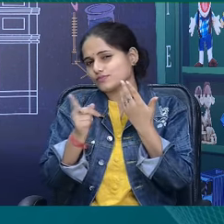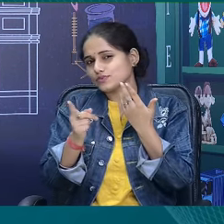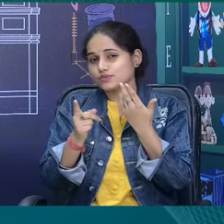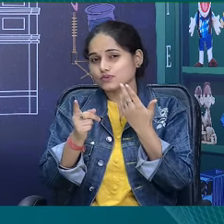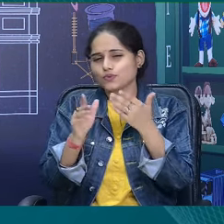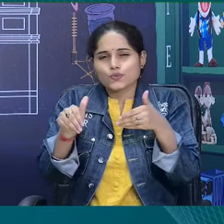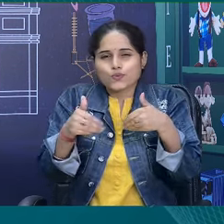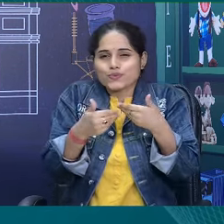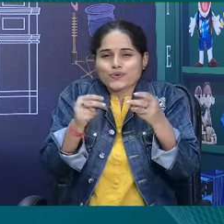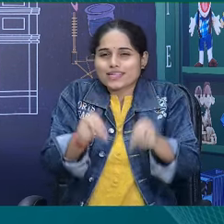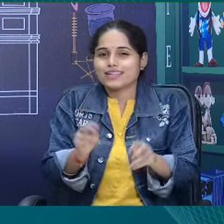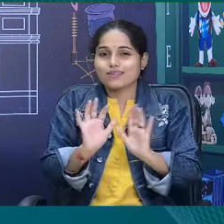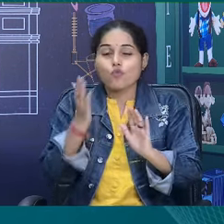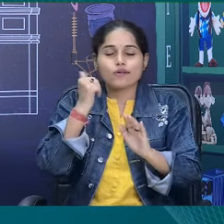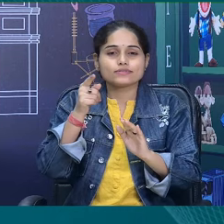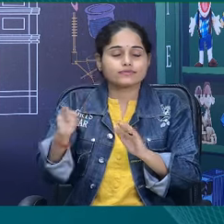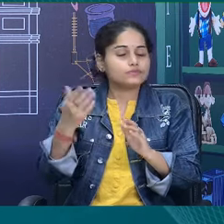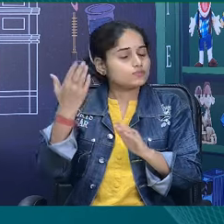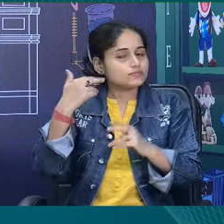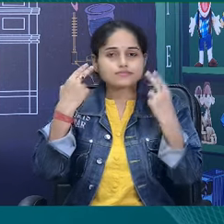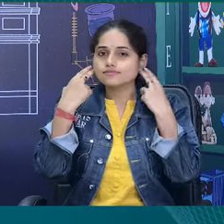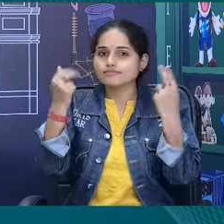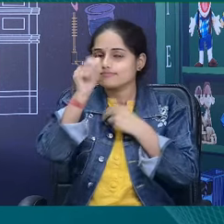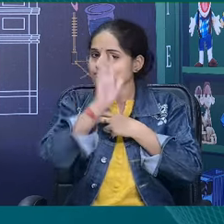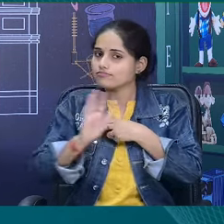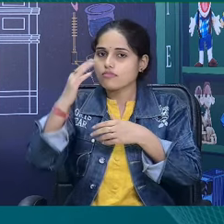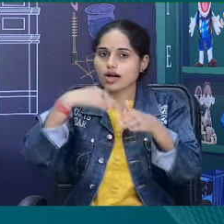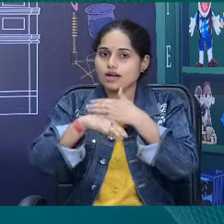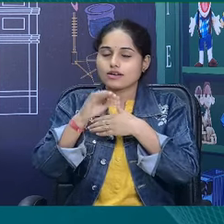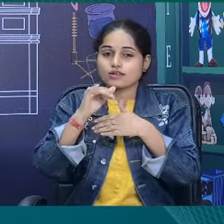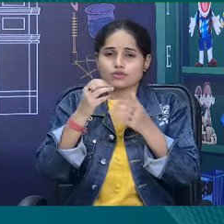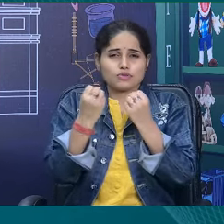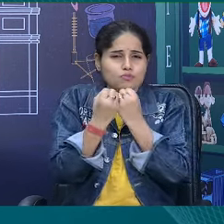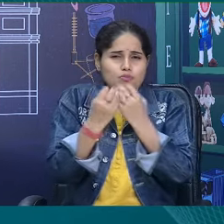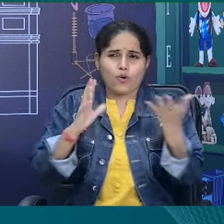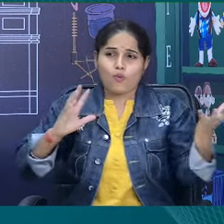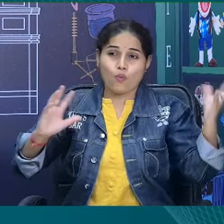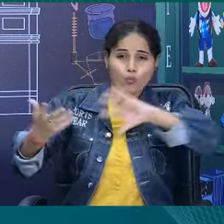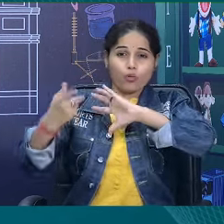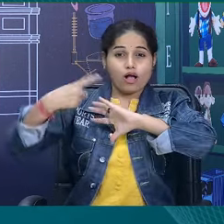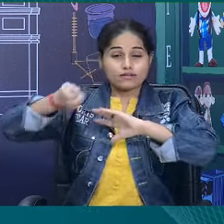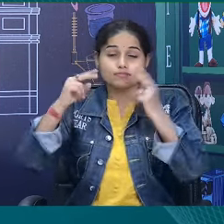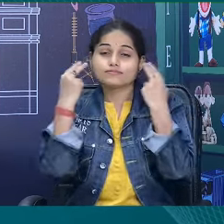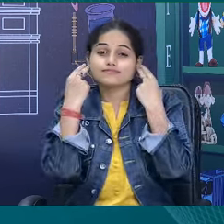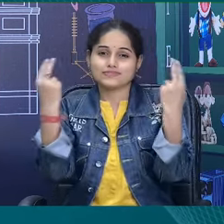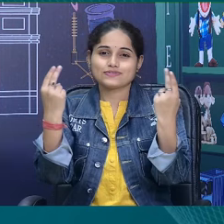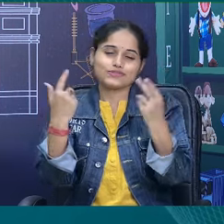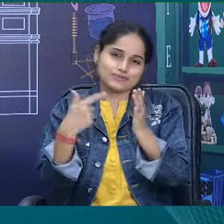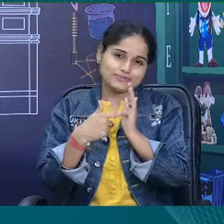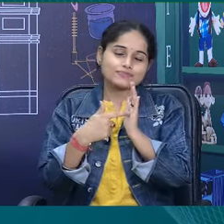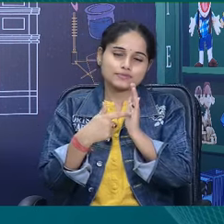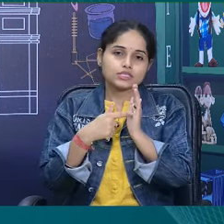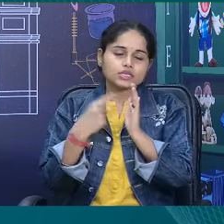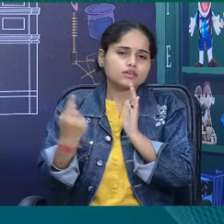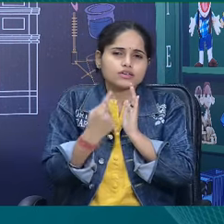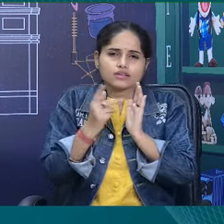इंट्रोडक्शन की जरूरत नहीं है इन्होंने हमारे पूरे हिंदुस्तान के आठ फॉर्म को पूरे विश्व में नाम करवाया है और यह